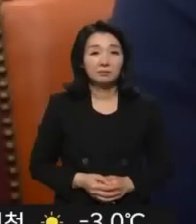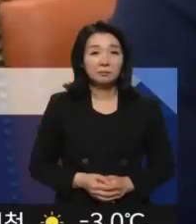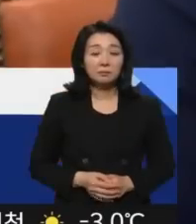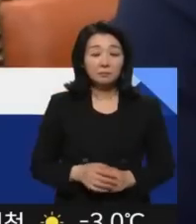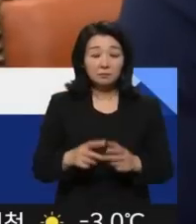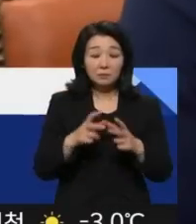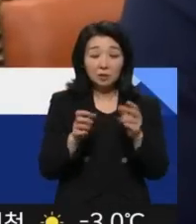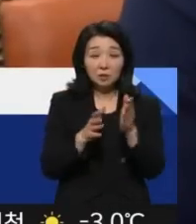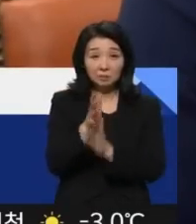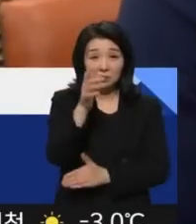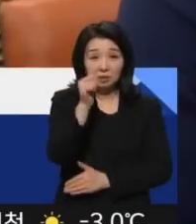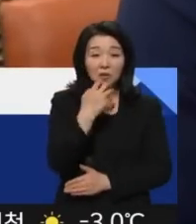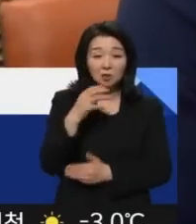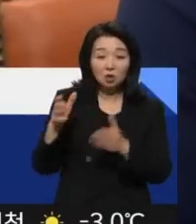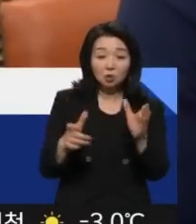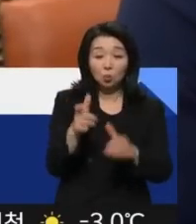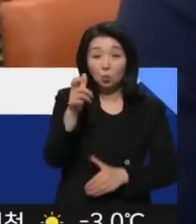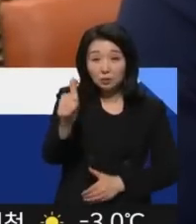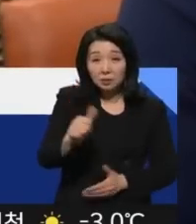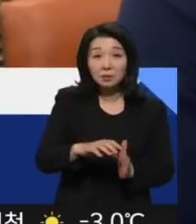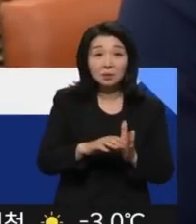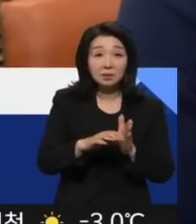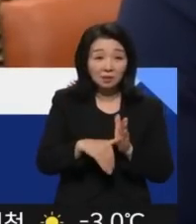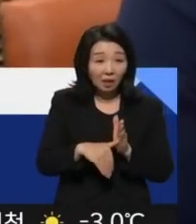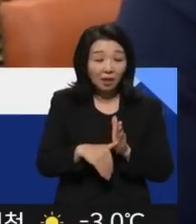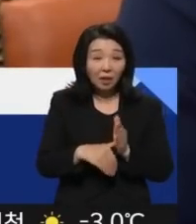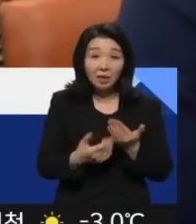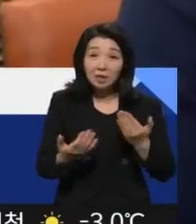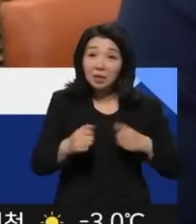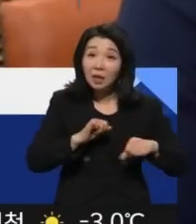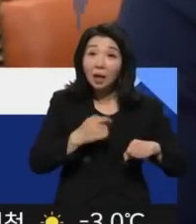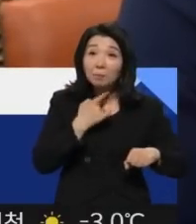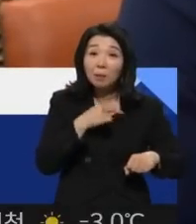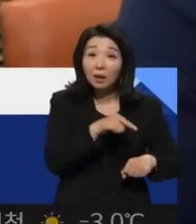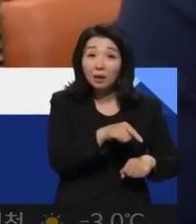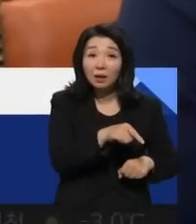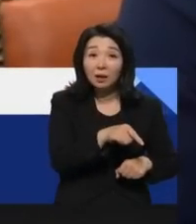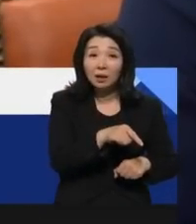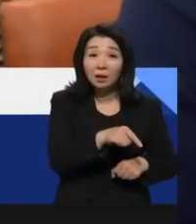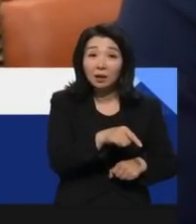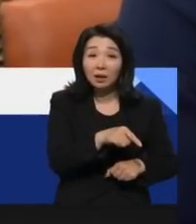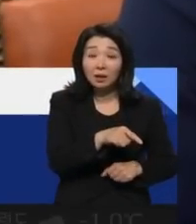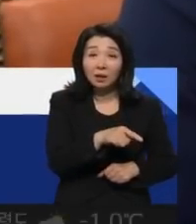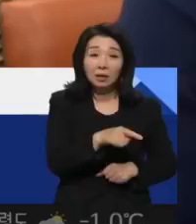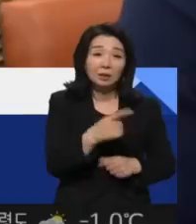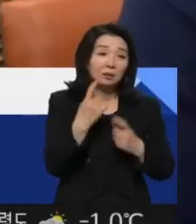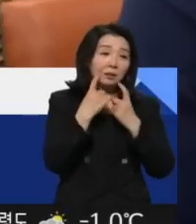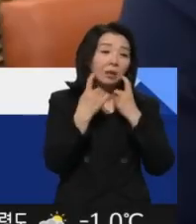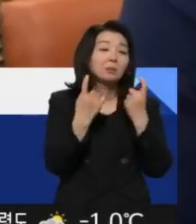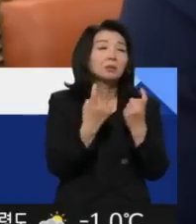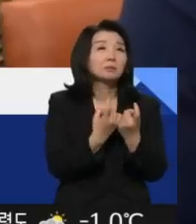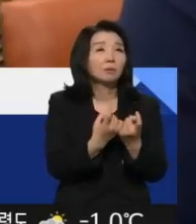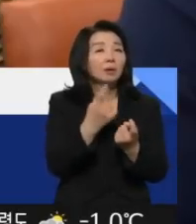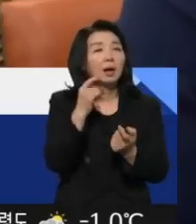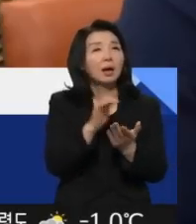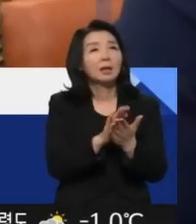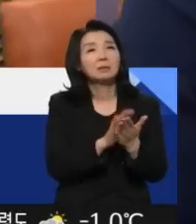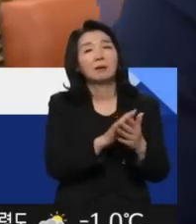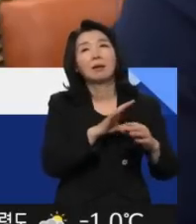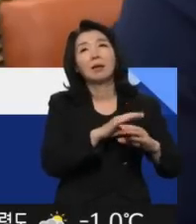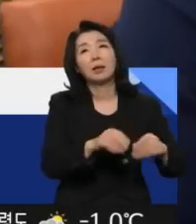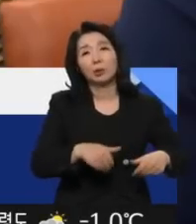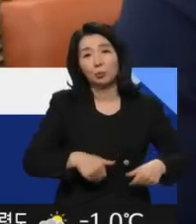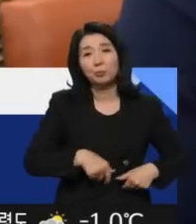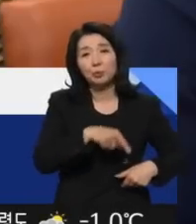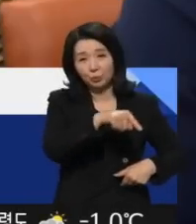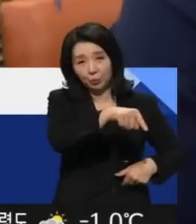성남시장 시절이나 경기도지사 시절에 있었던 그런 일들 중에 개별적으로 또 감당해야 될 부분에 대해서는